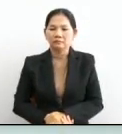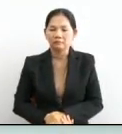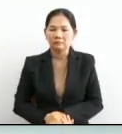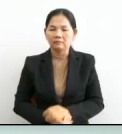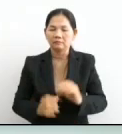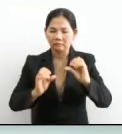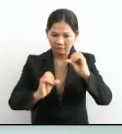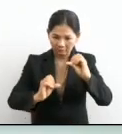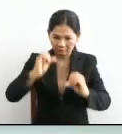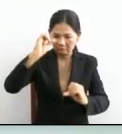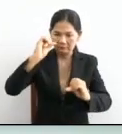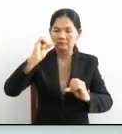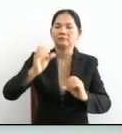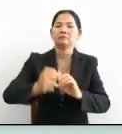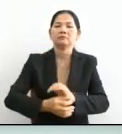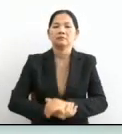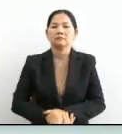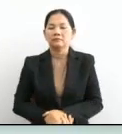lơ pi ní